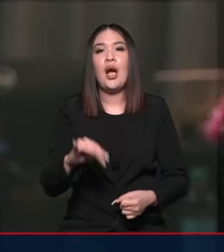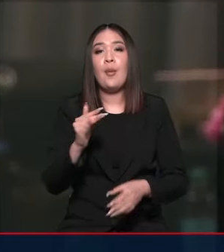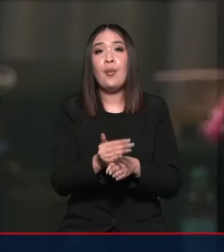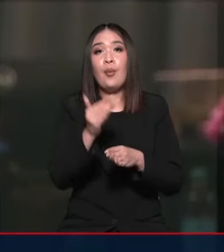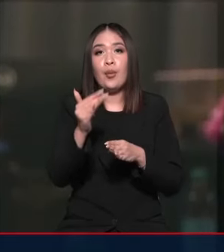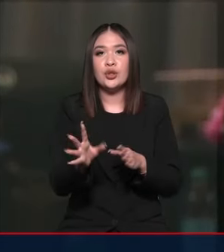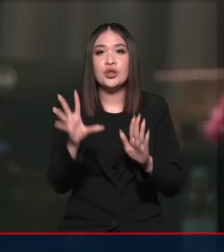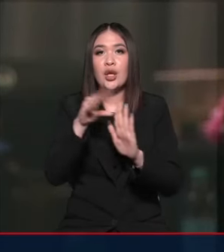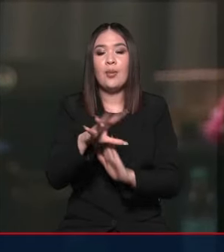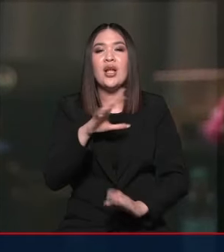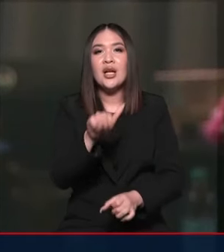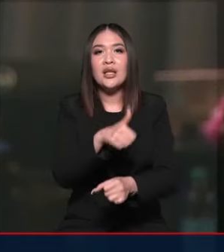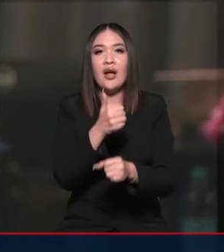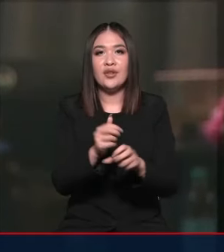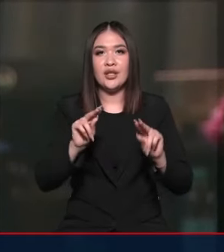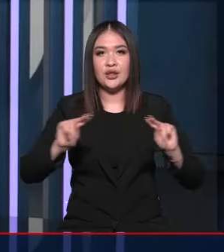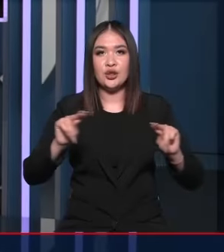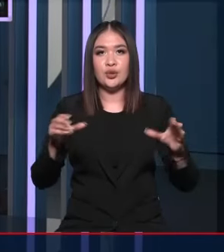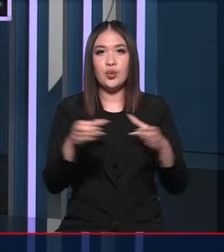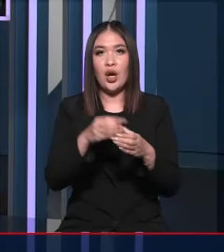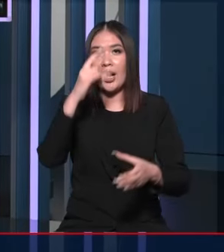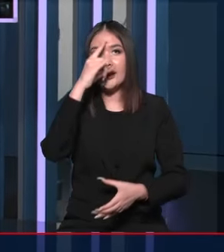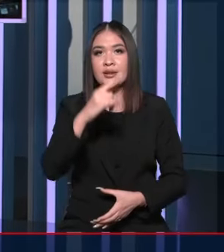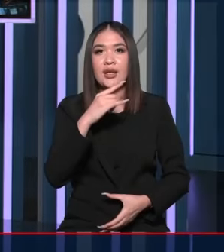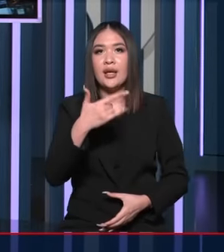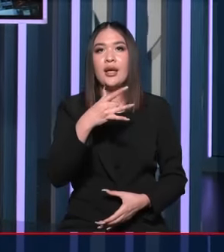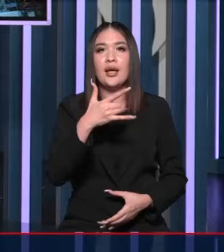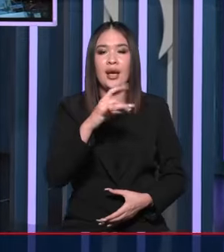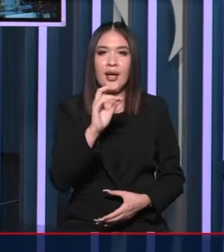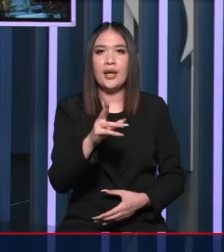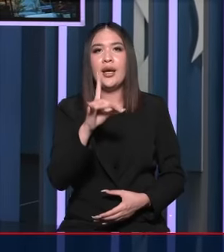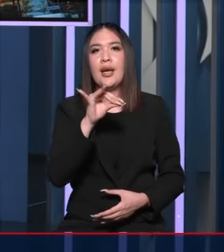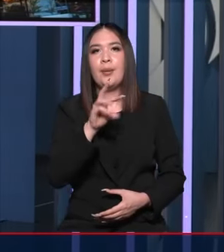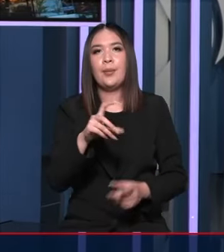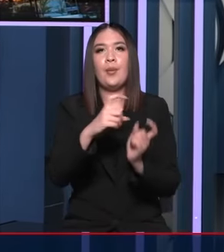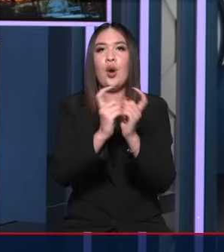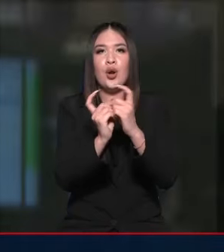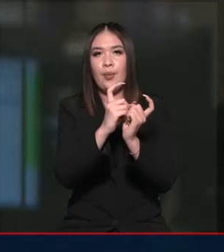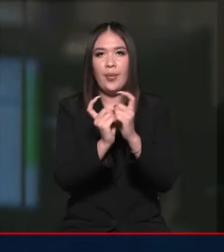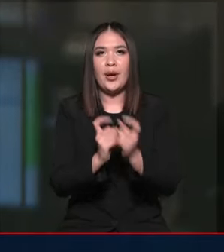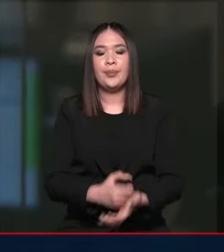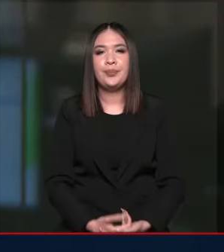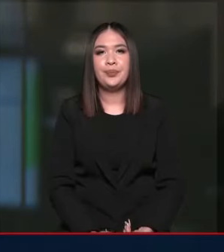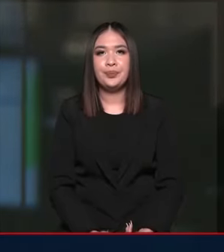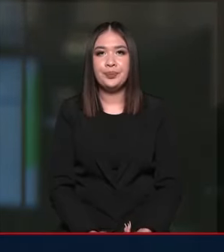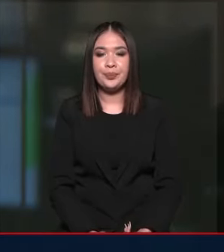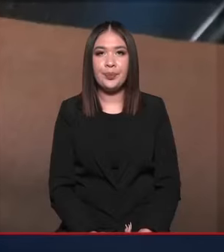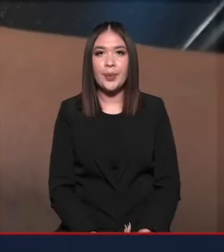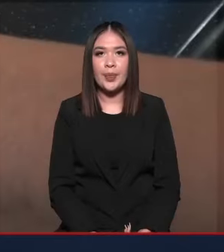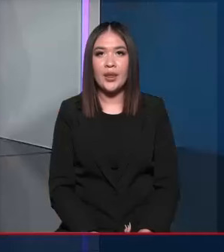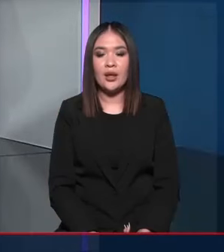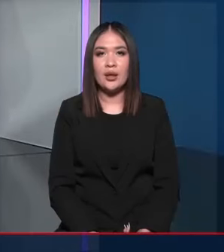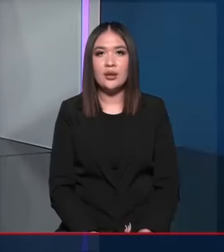к ним присоединился и главный тренер сборной Казахстана по греко-римской борьбе Юрий Мельниченко. Сегодня и подводим